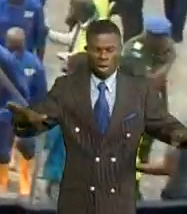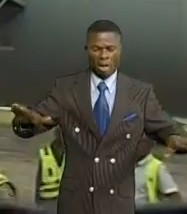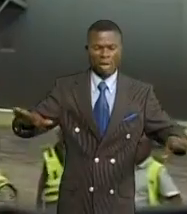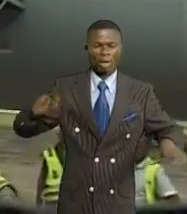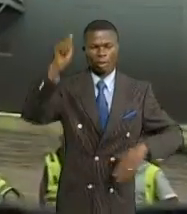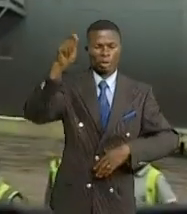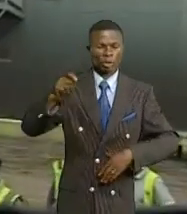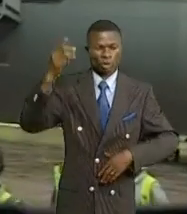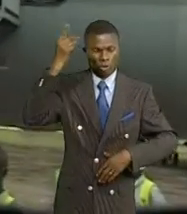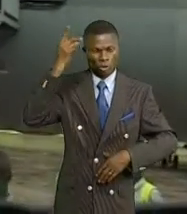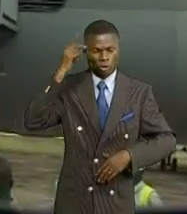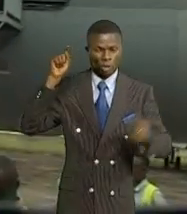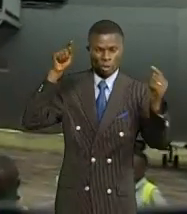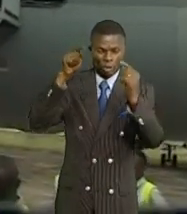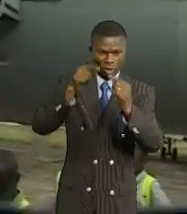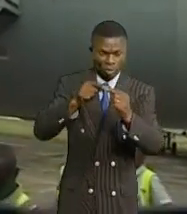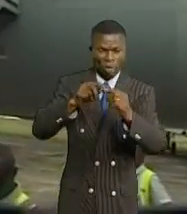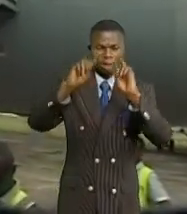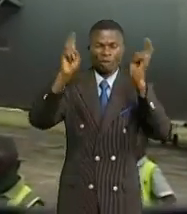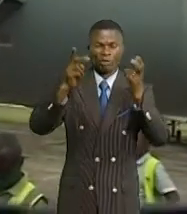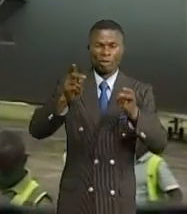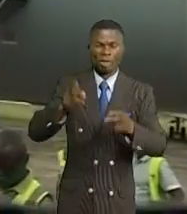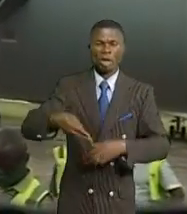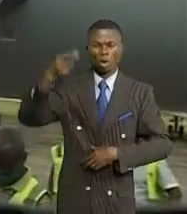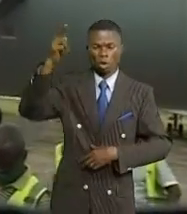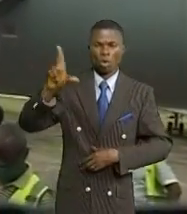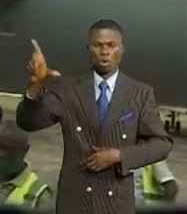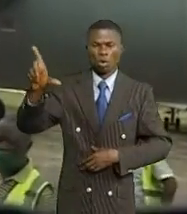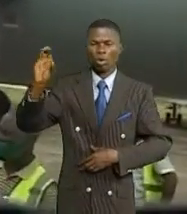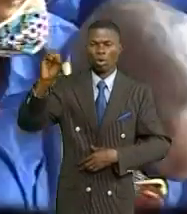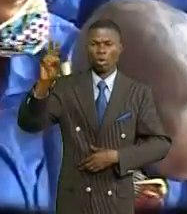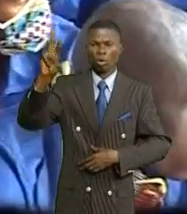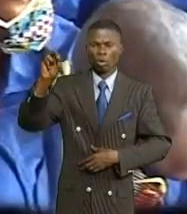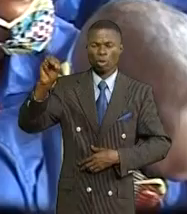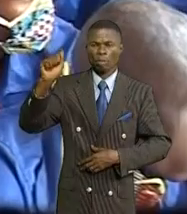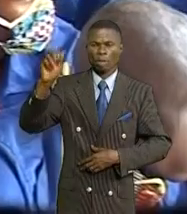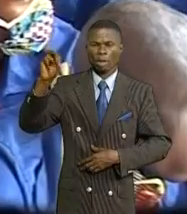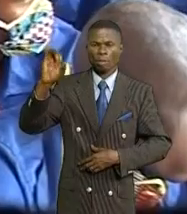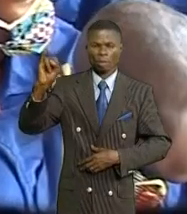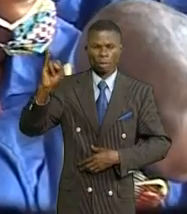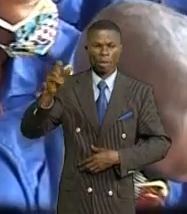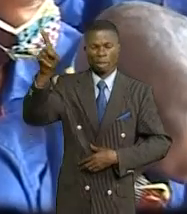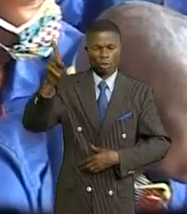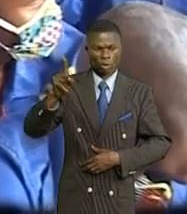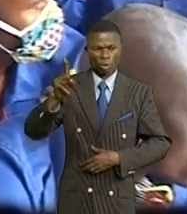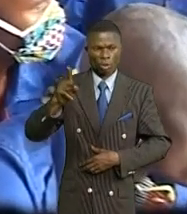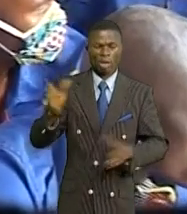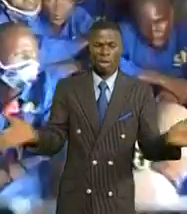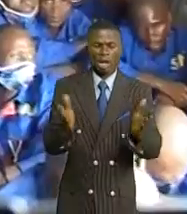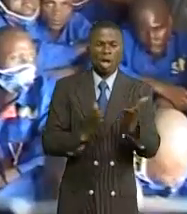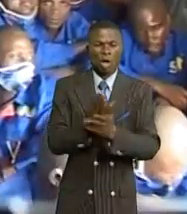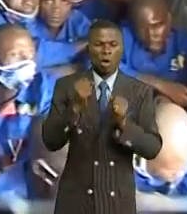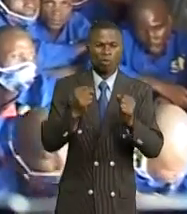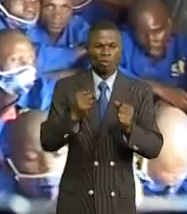d'Ndjili, destination Kanyamakassi, dans la province du Haut-Lomami. Ils bénéficieront d'un encadrement solide et